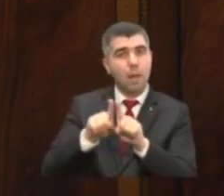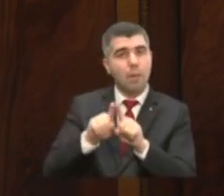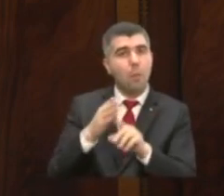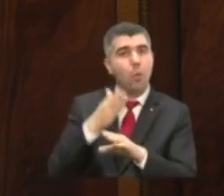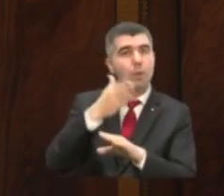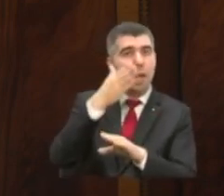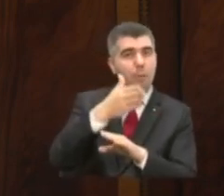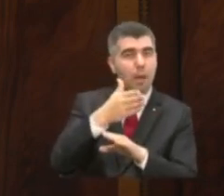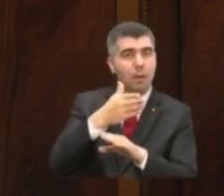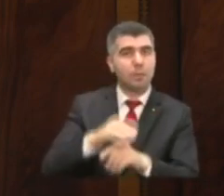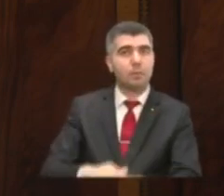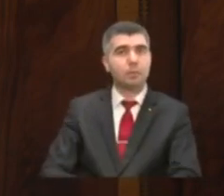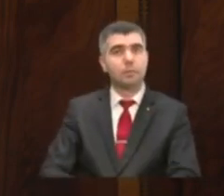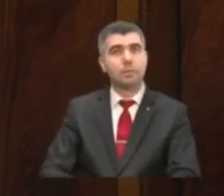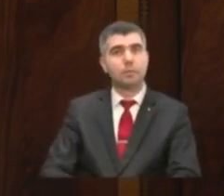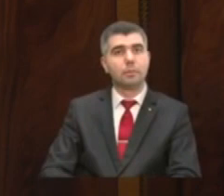المستقبل.